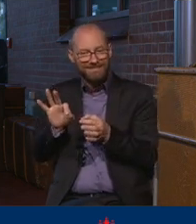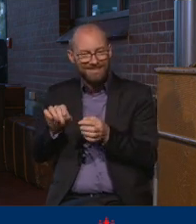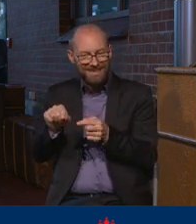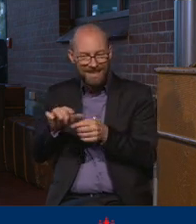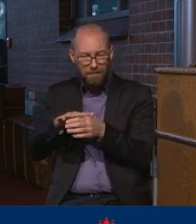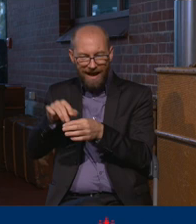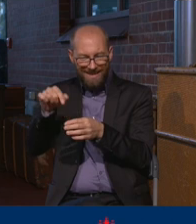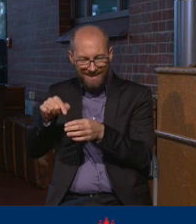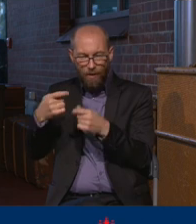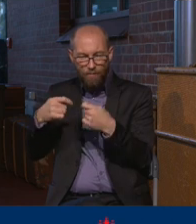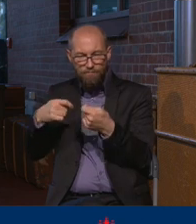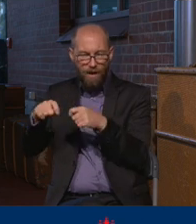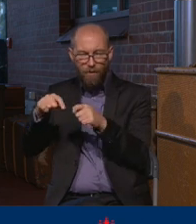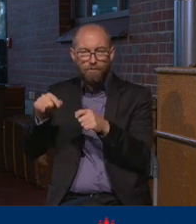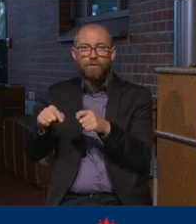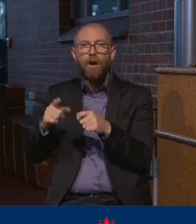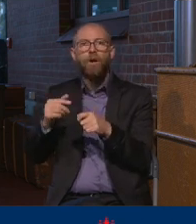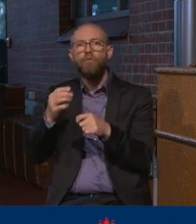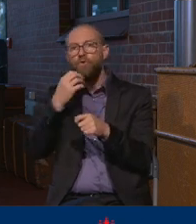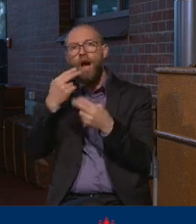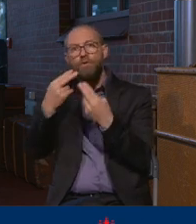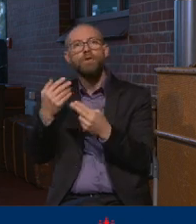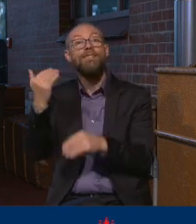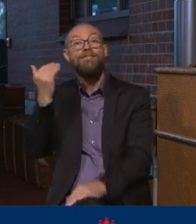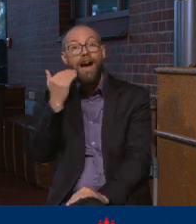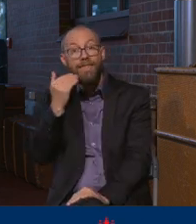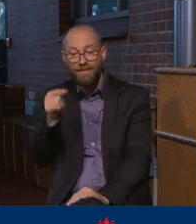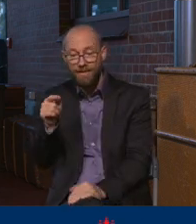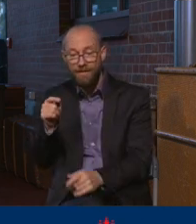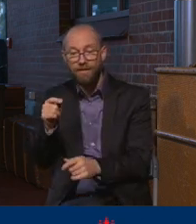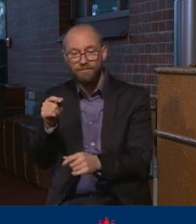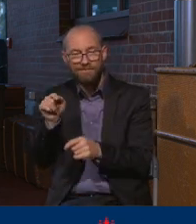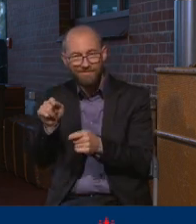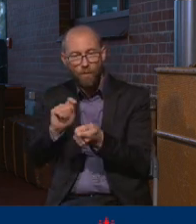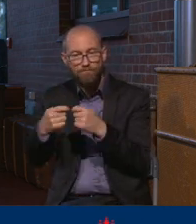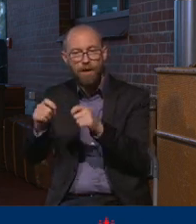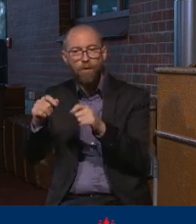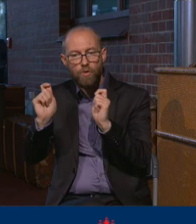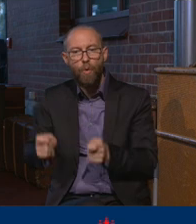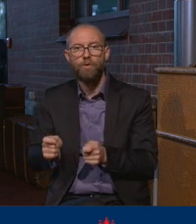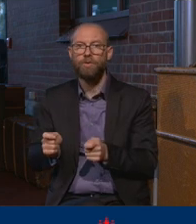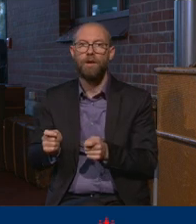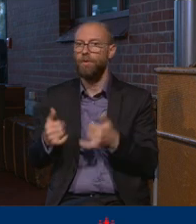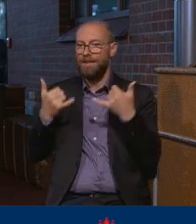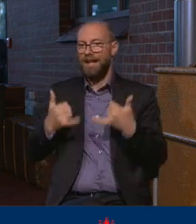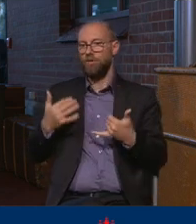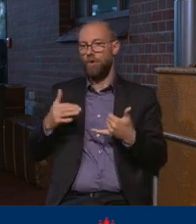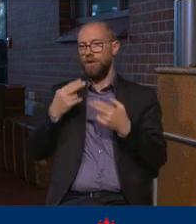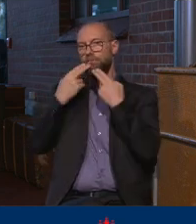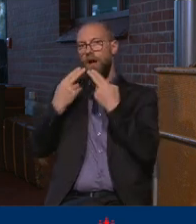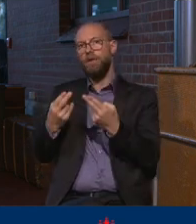wann sind sie betroffen auch diese frage können wir zum jetzigen zeitpunkt nicht beantworten aber